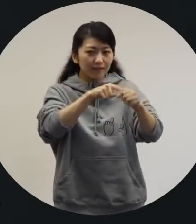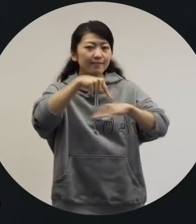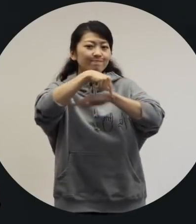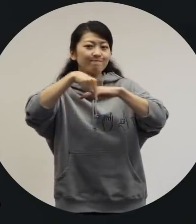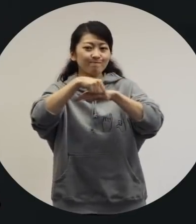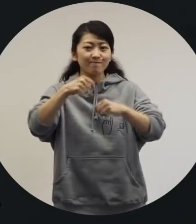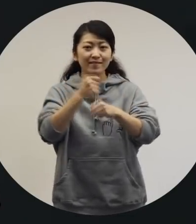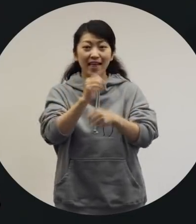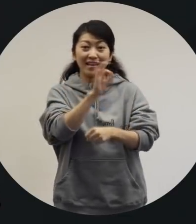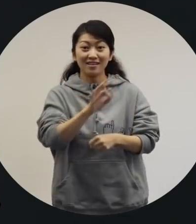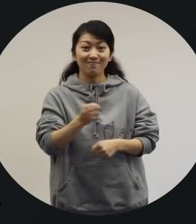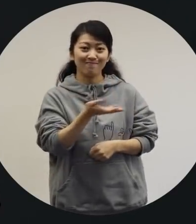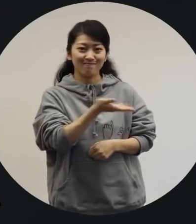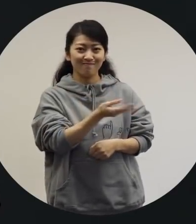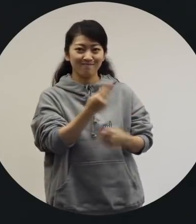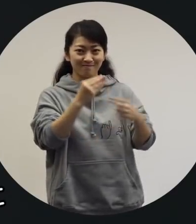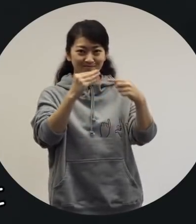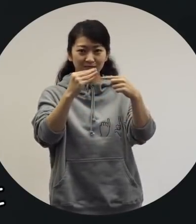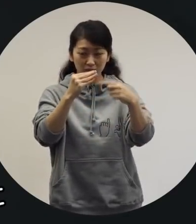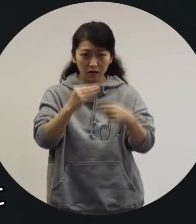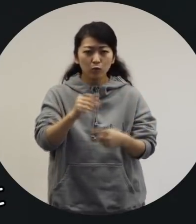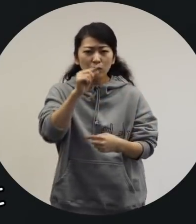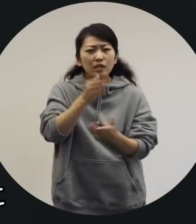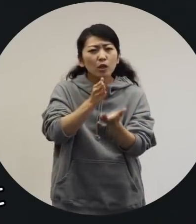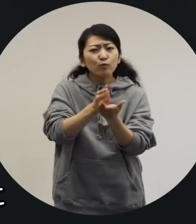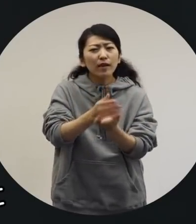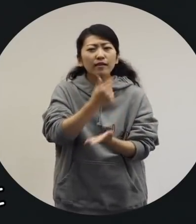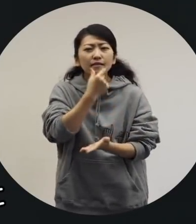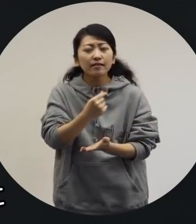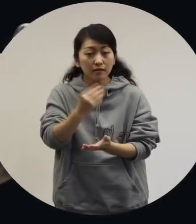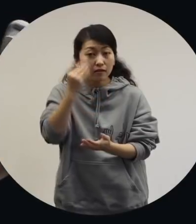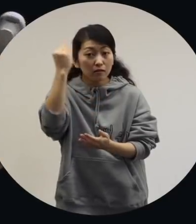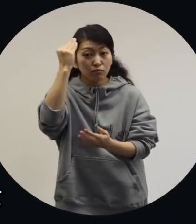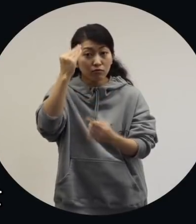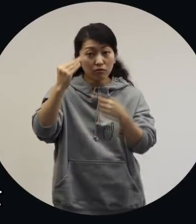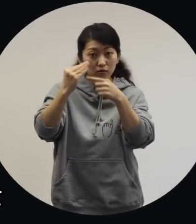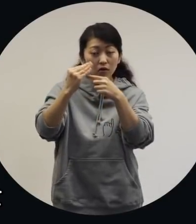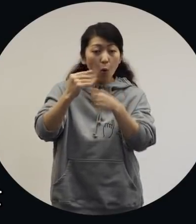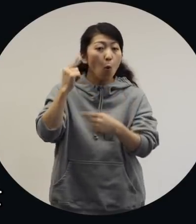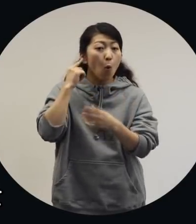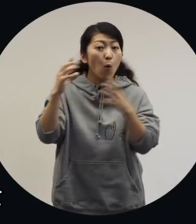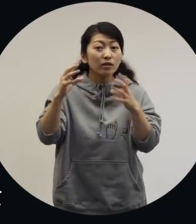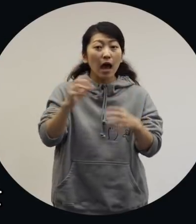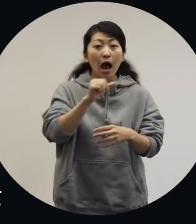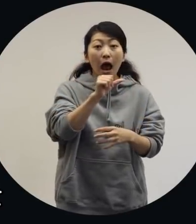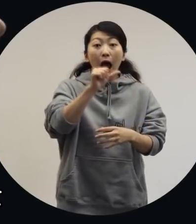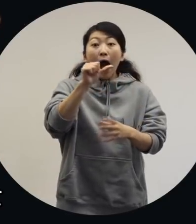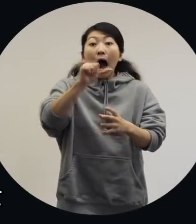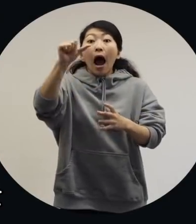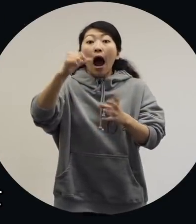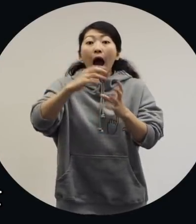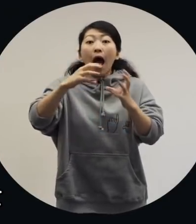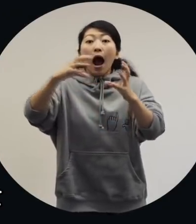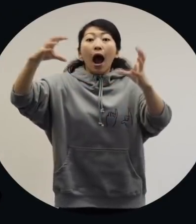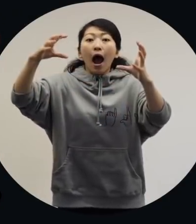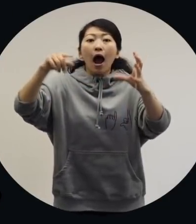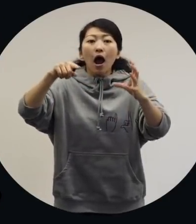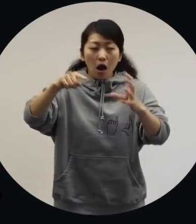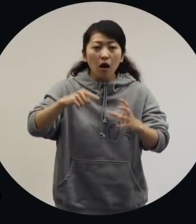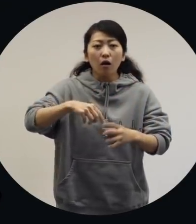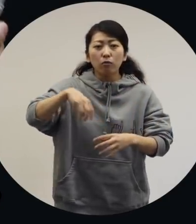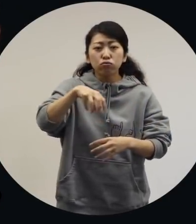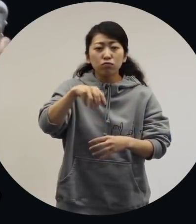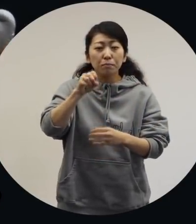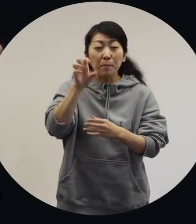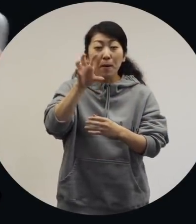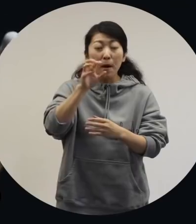セプトでデザインしたプロダクトなんですよね、うん、ちょっとオンテナの説明をさせていただくと、音の大きさ、あっていう音の大きさを振動